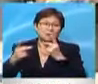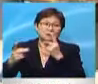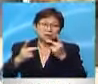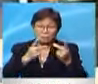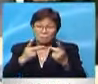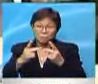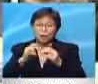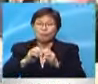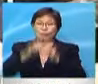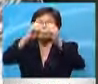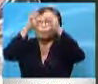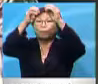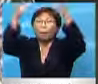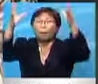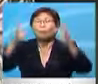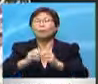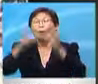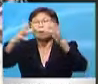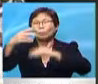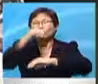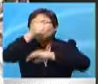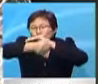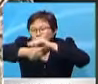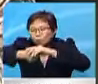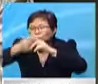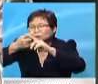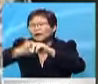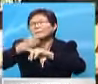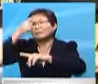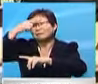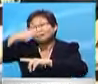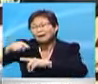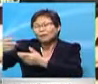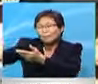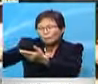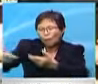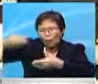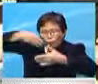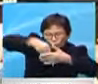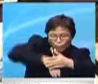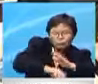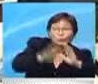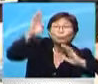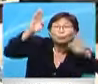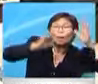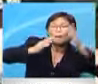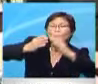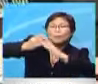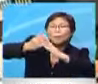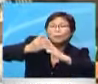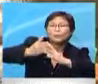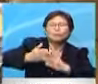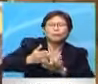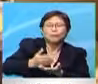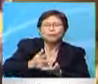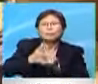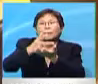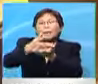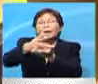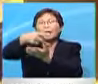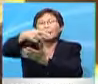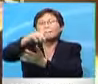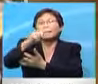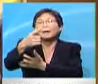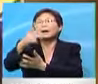Yahya mercun itu dipercayai diseludup dari Negara Jiran itu dibawa masuk ke negara ini melalui Pengkalan haram